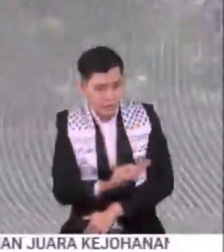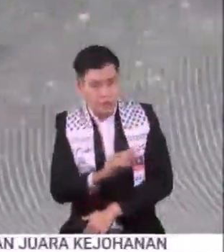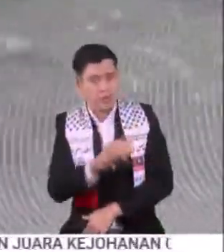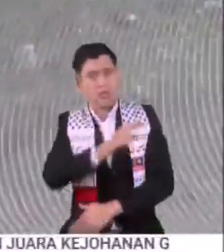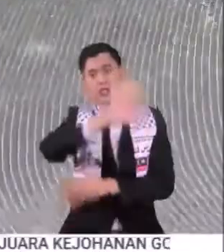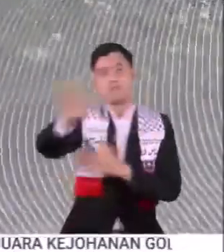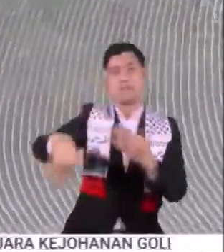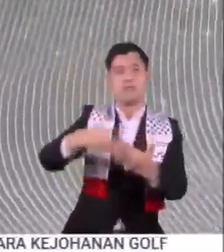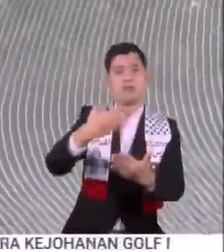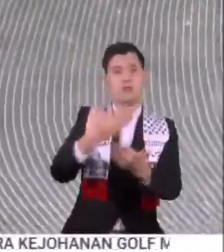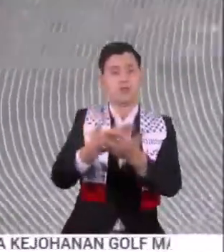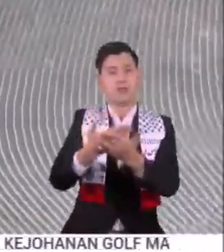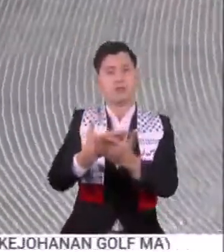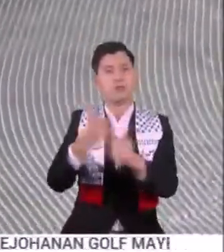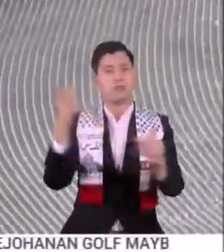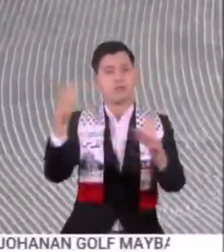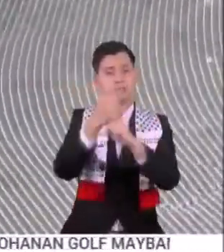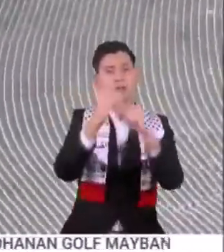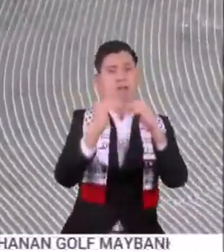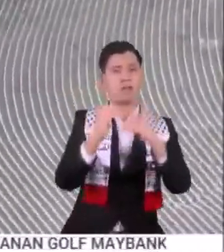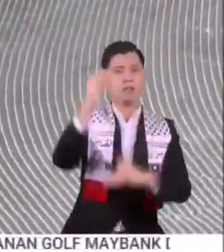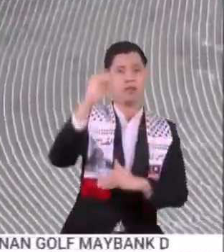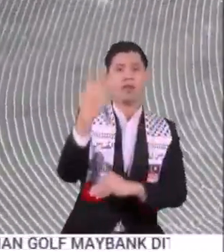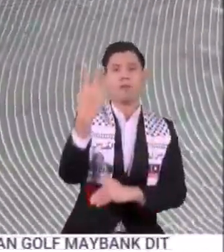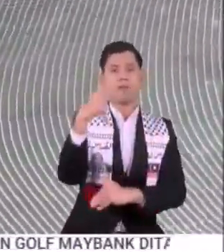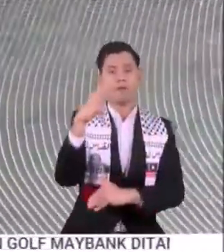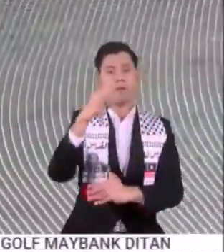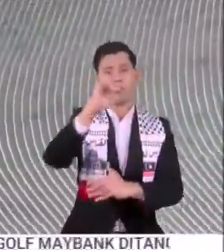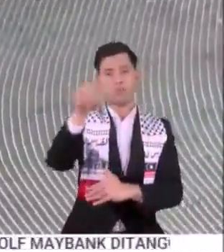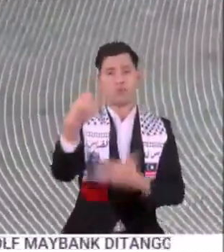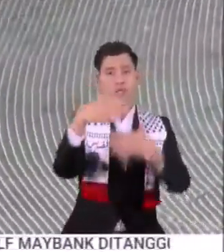secara keseluruhannya mencecah lebih R